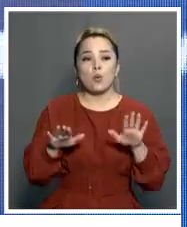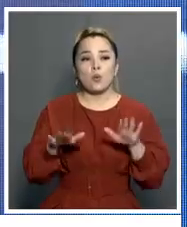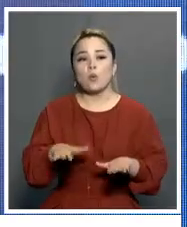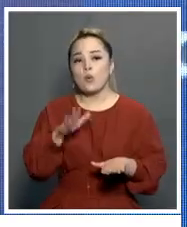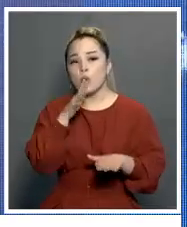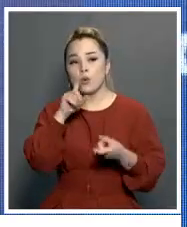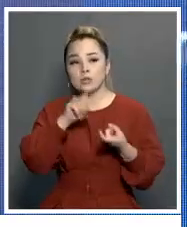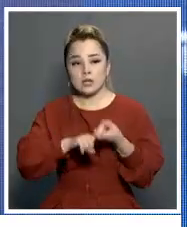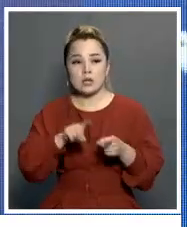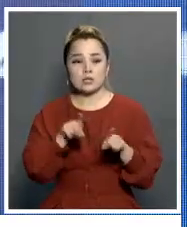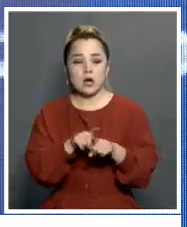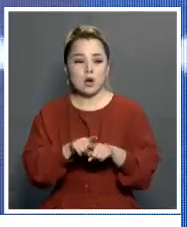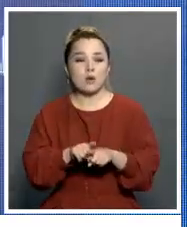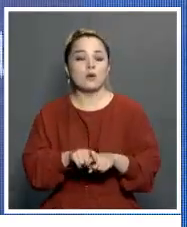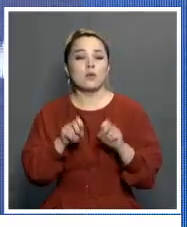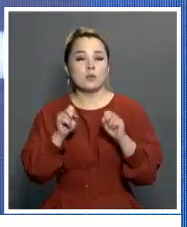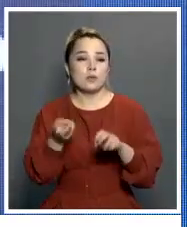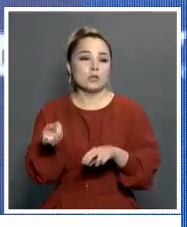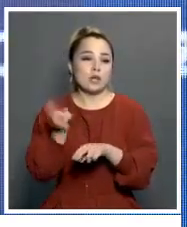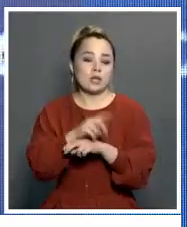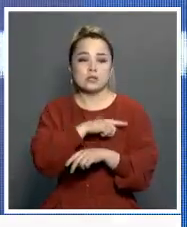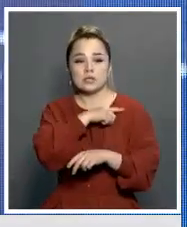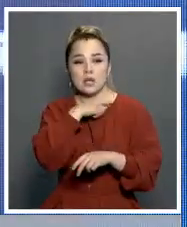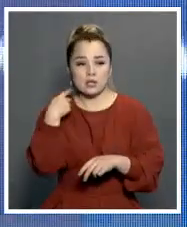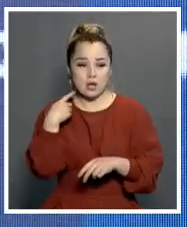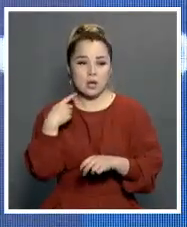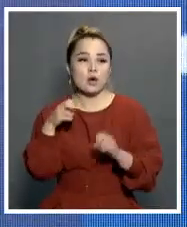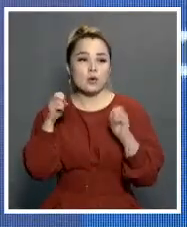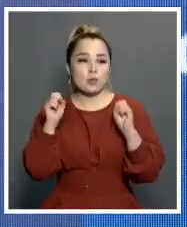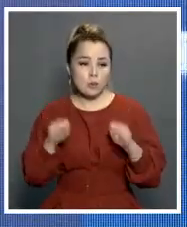барып, офлайн форматта құрбан шалуы